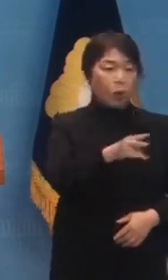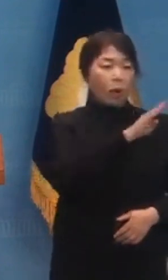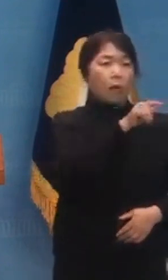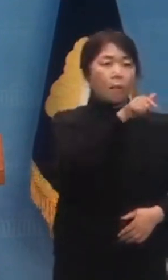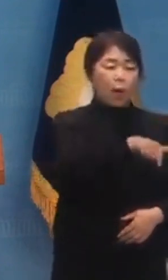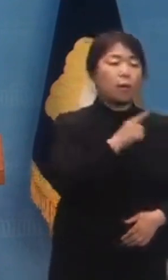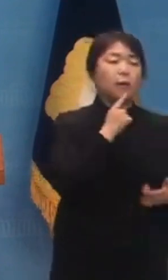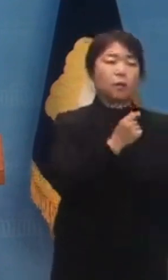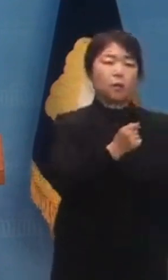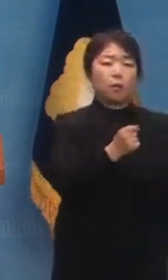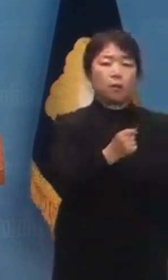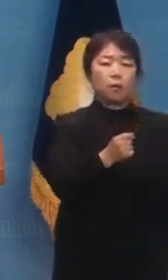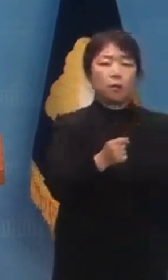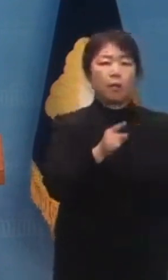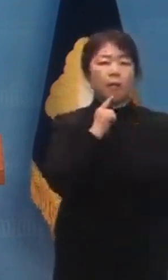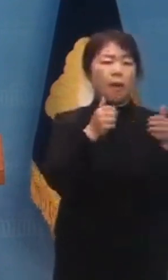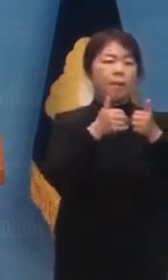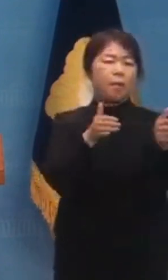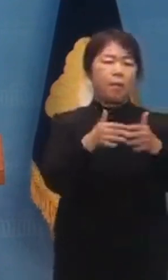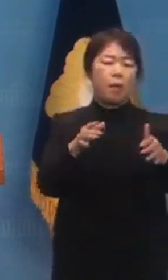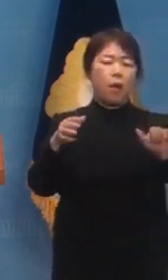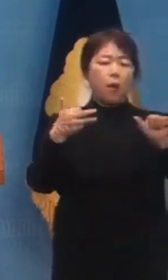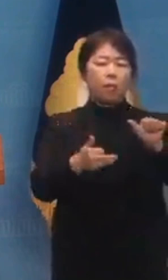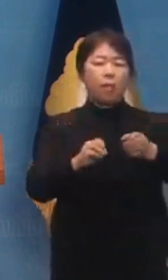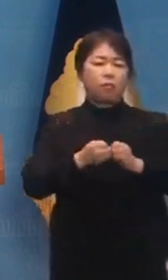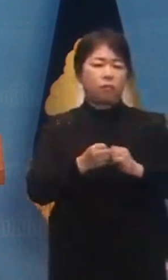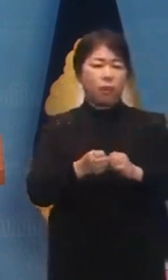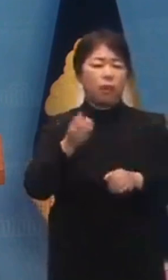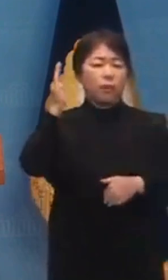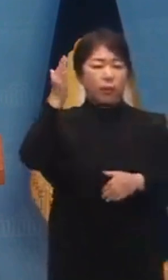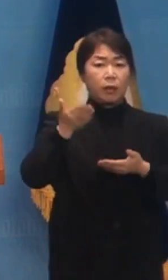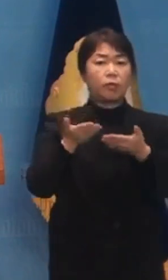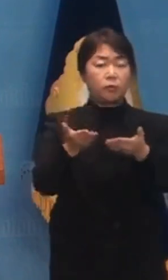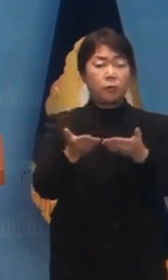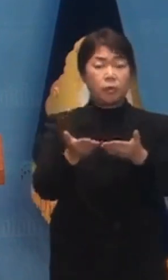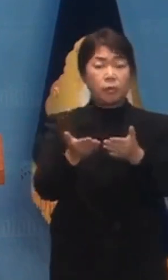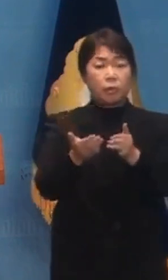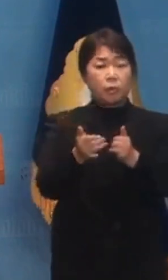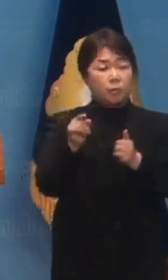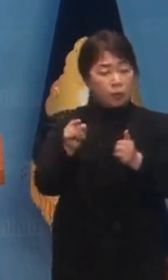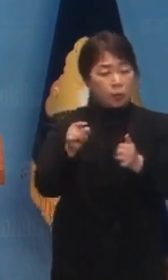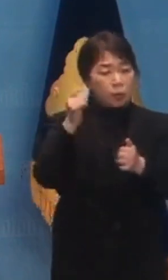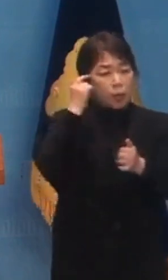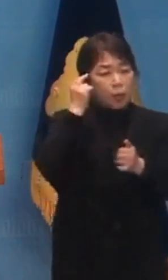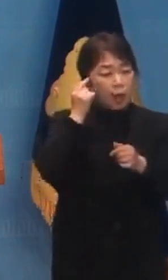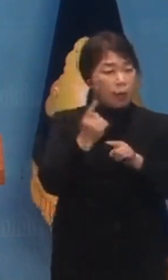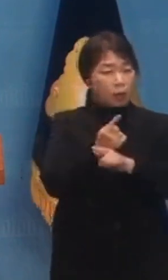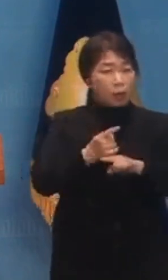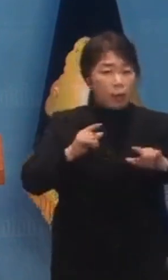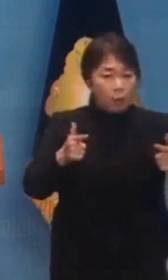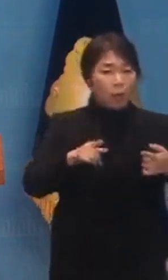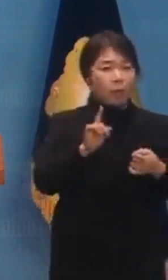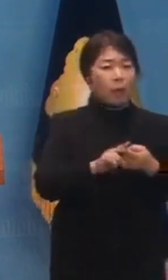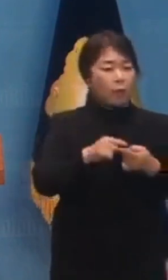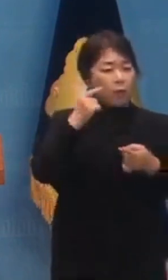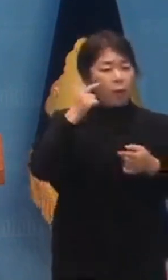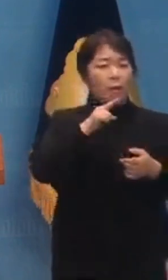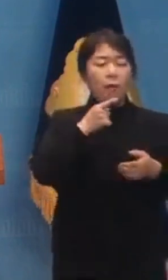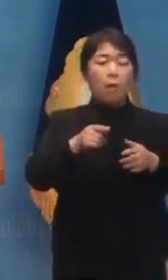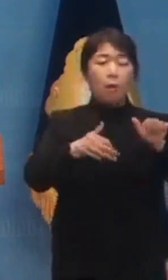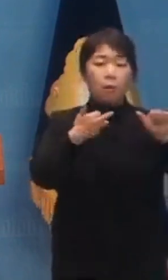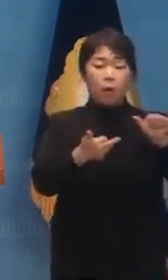새겨진 막말과 5.18 폄훼의 DNA를 바꿀 생각이 없는 것으로 간주될 수밖에